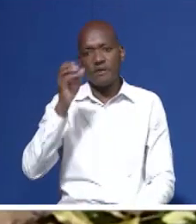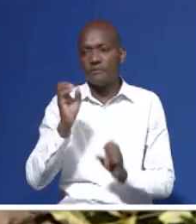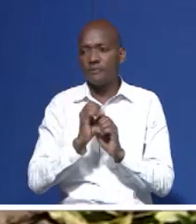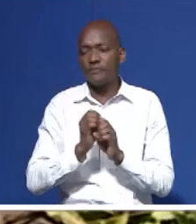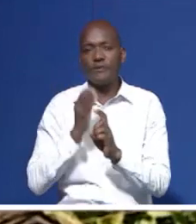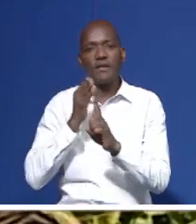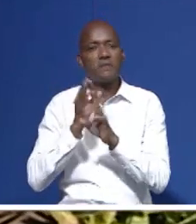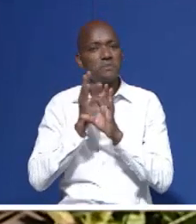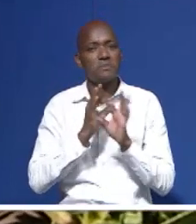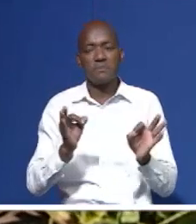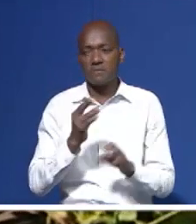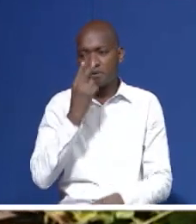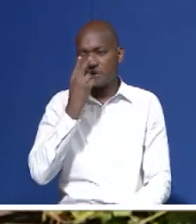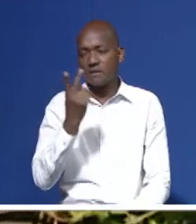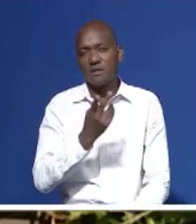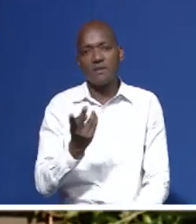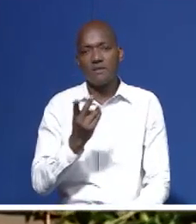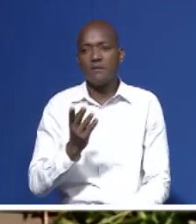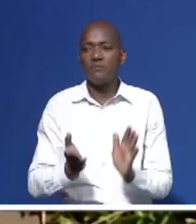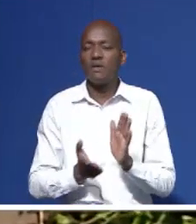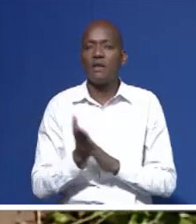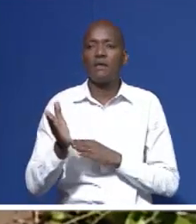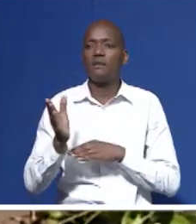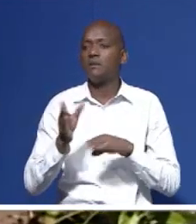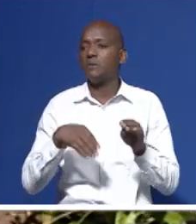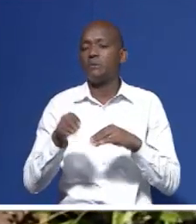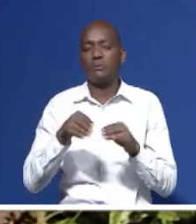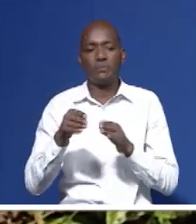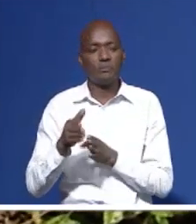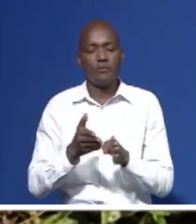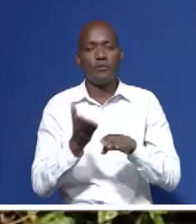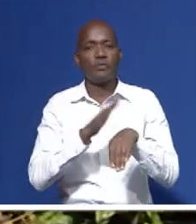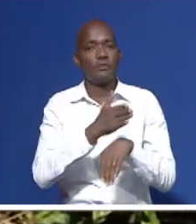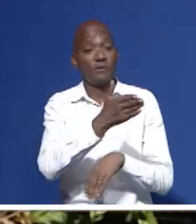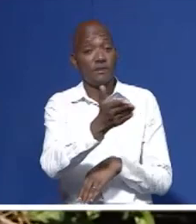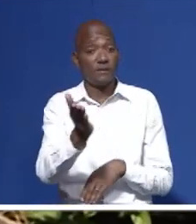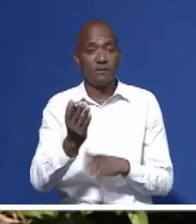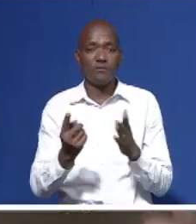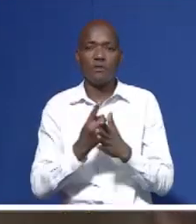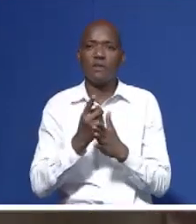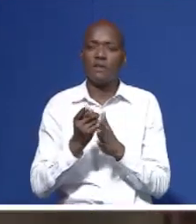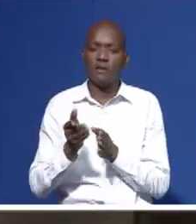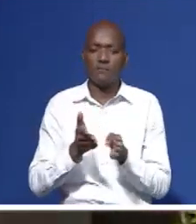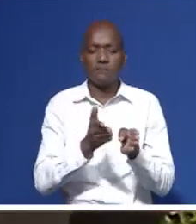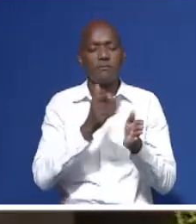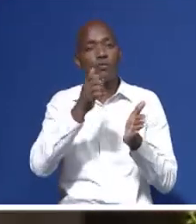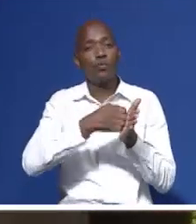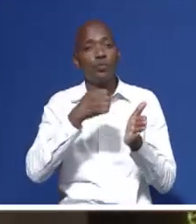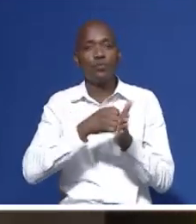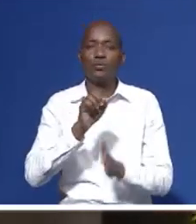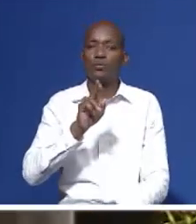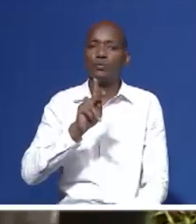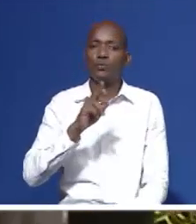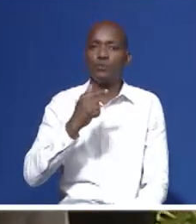njema. Lakini inaonekana kama inaanza kuchakaa miundombinu hii kutokana na kuota kutu. Hii ni sehemu ambayo